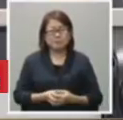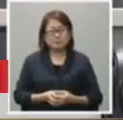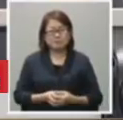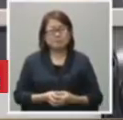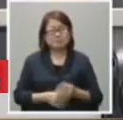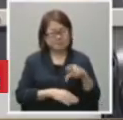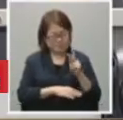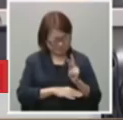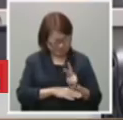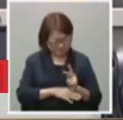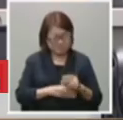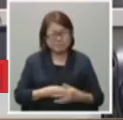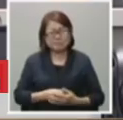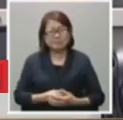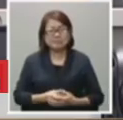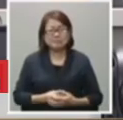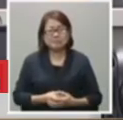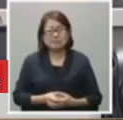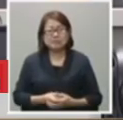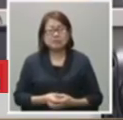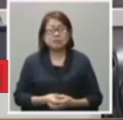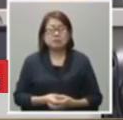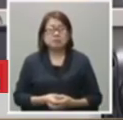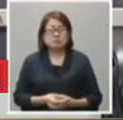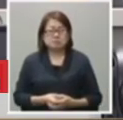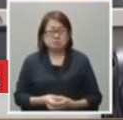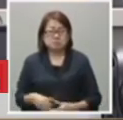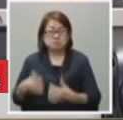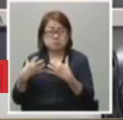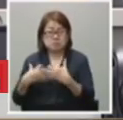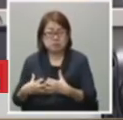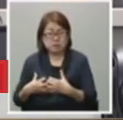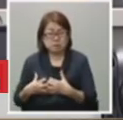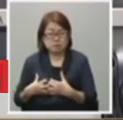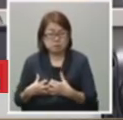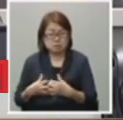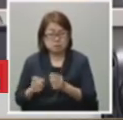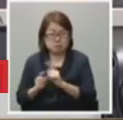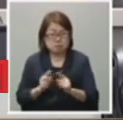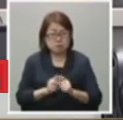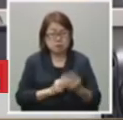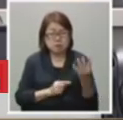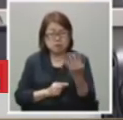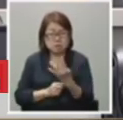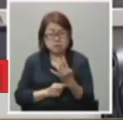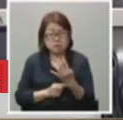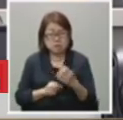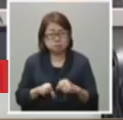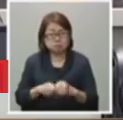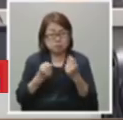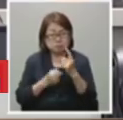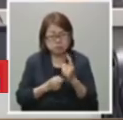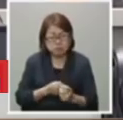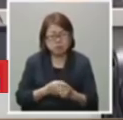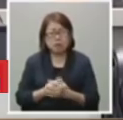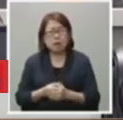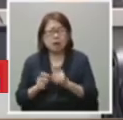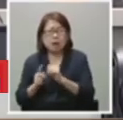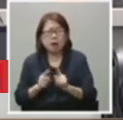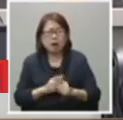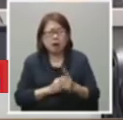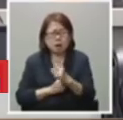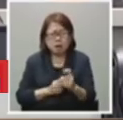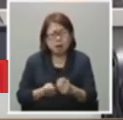ท่านประธานครับเครื่องยนต์4ตัวของเราพังหมดแล้วอย่างที่หลายท่านบอกครับบริโภคภายในประเทศลงทุนของรัฐการเอกชน